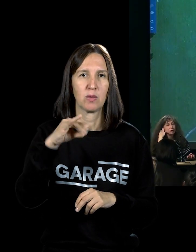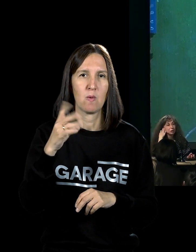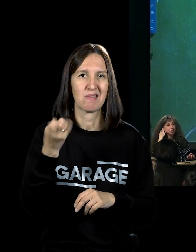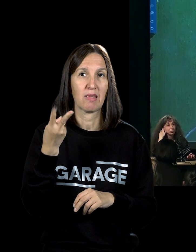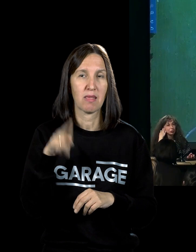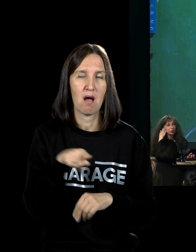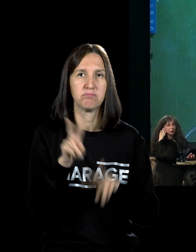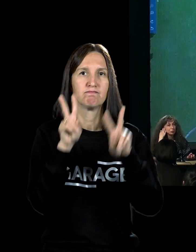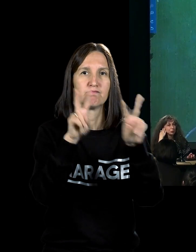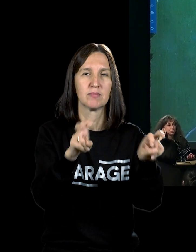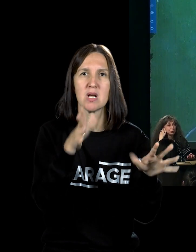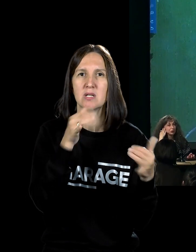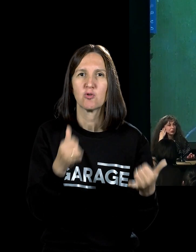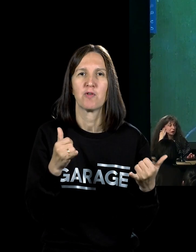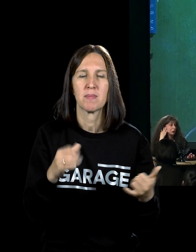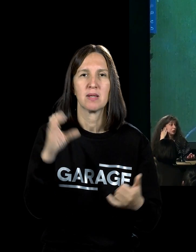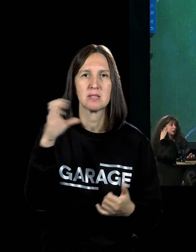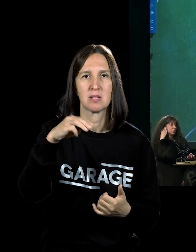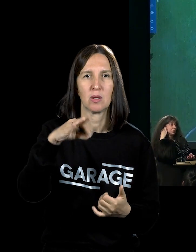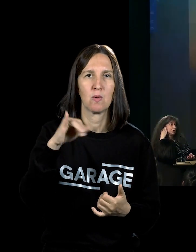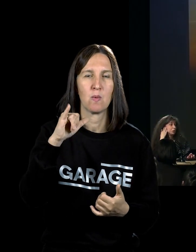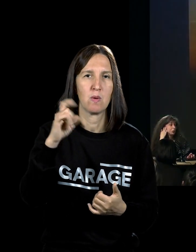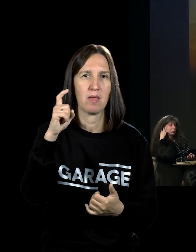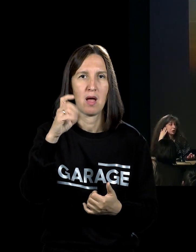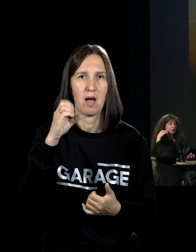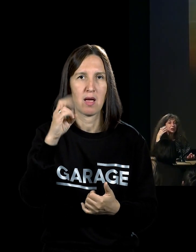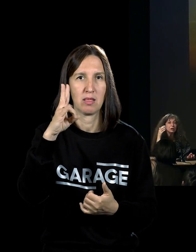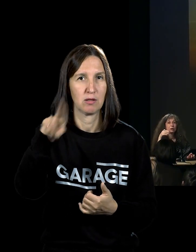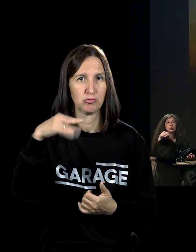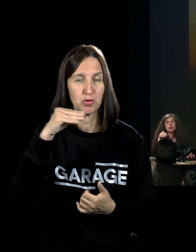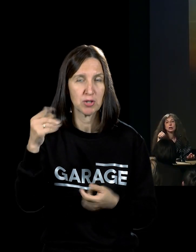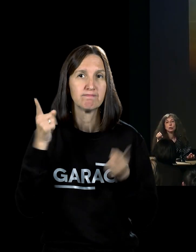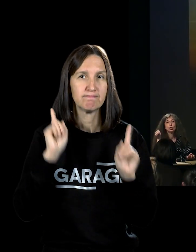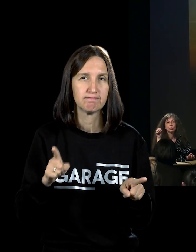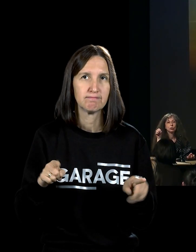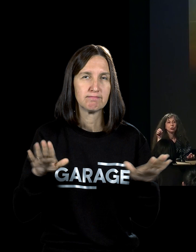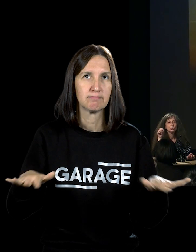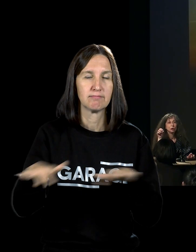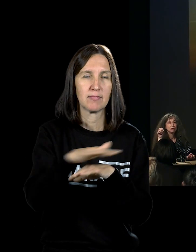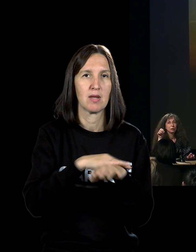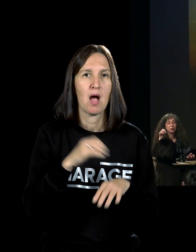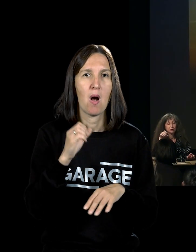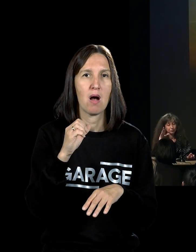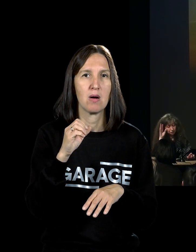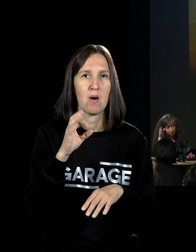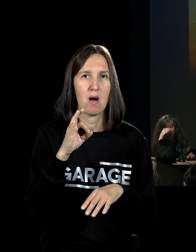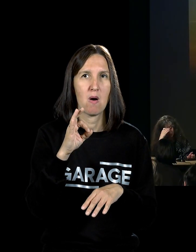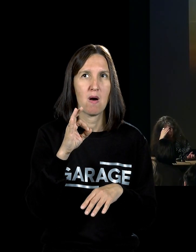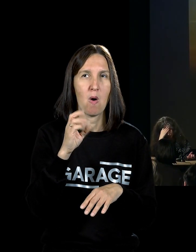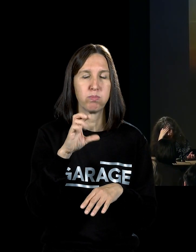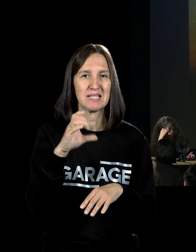называют современным Стоунхенджем, потому что это действительно обсерватория, которая ориентирована на точки восхода солнца во время